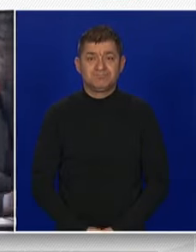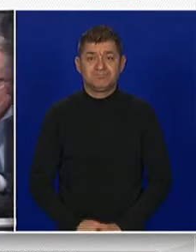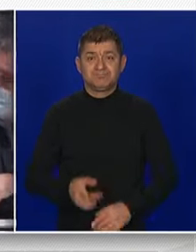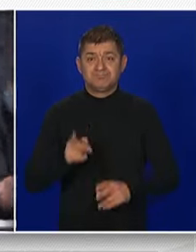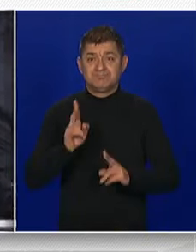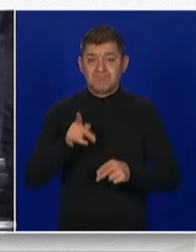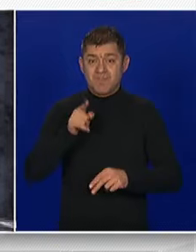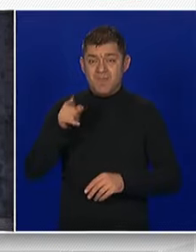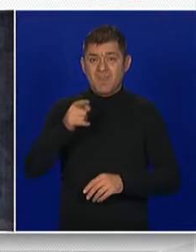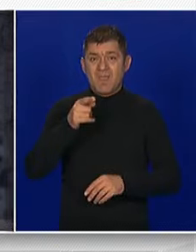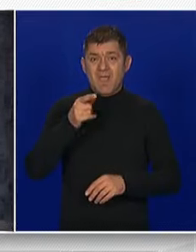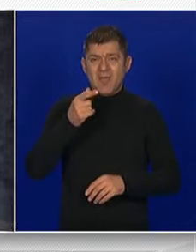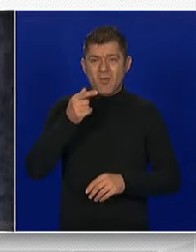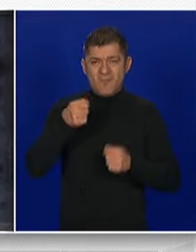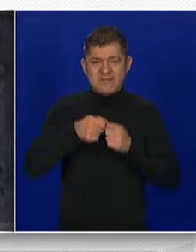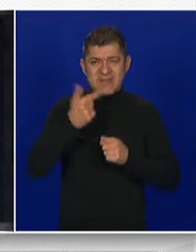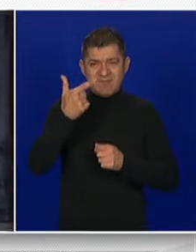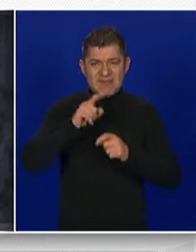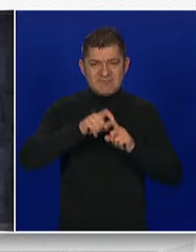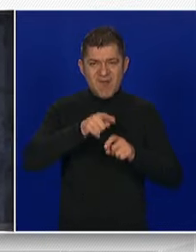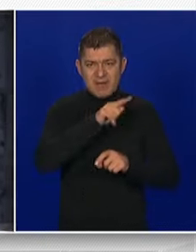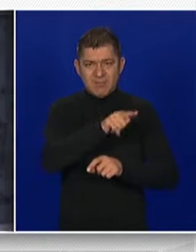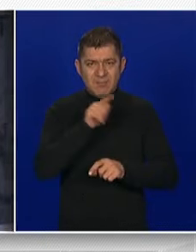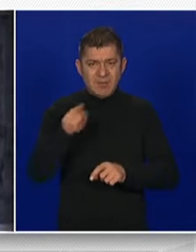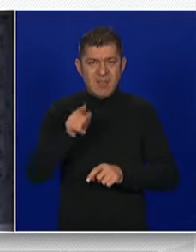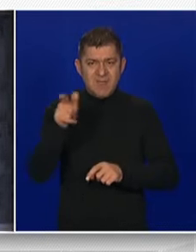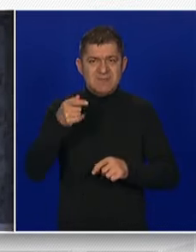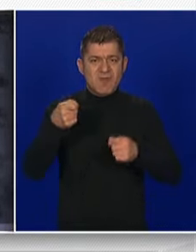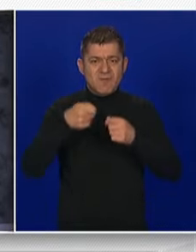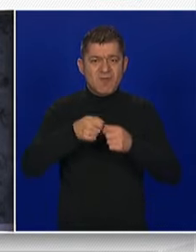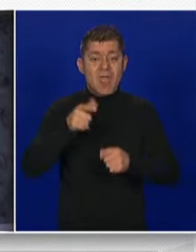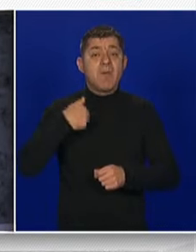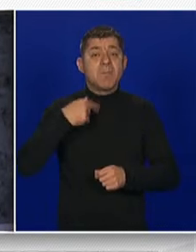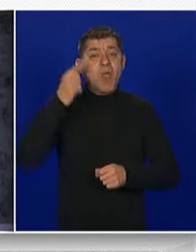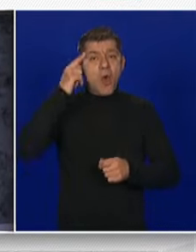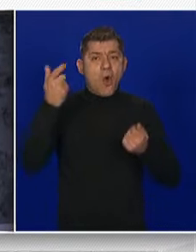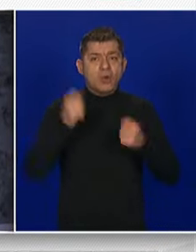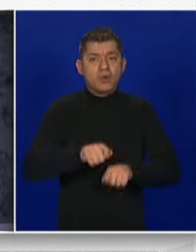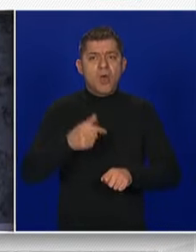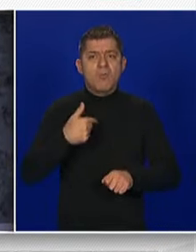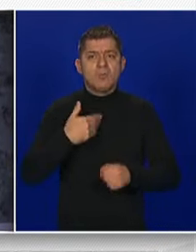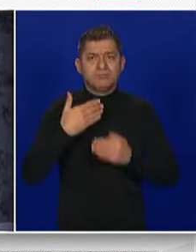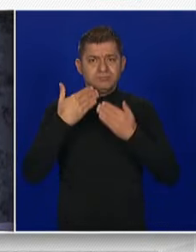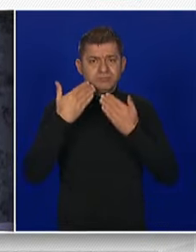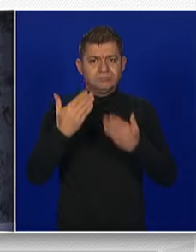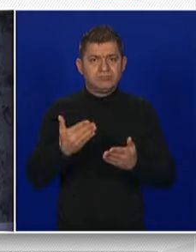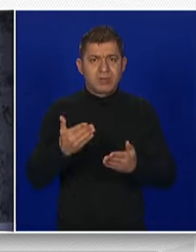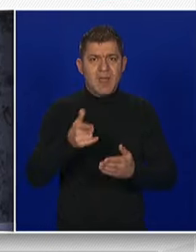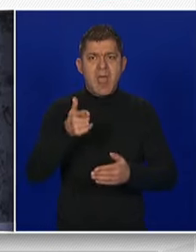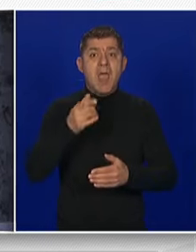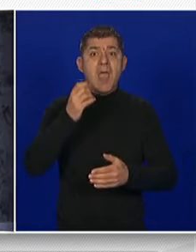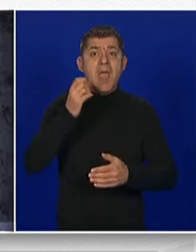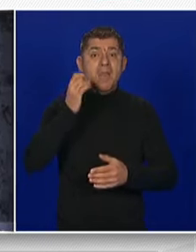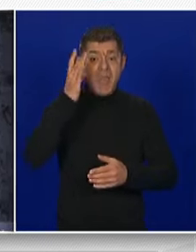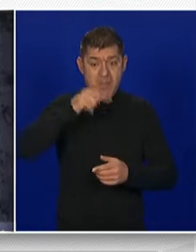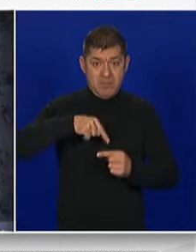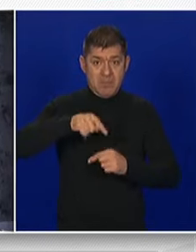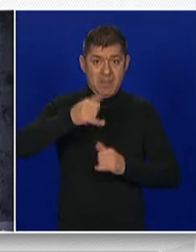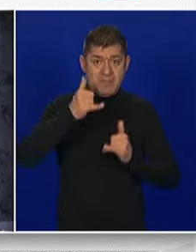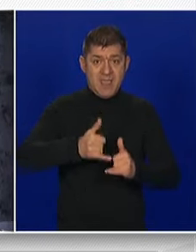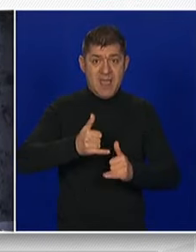Doveli te dvije stvari u vezu. Dakle, mi ćemo donijeti odluku, pretpostavljam tijekom dana. Rekao sam da bi